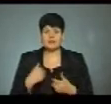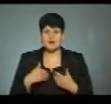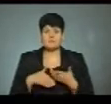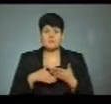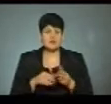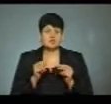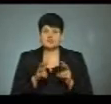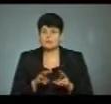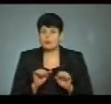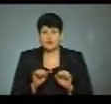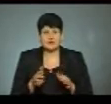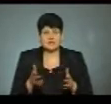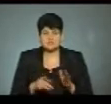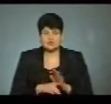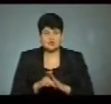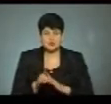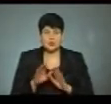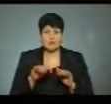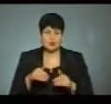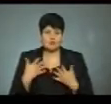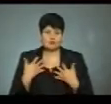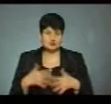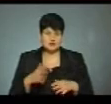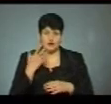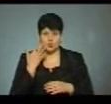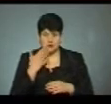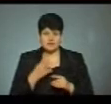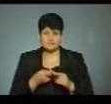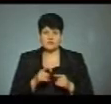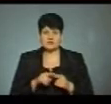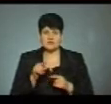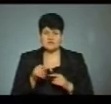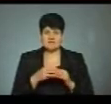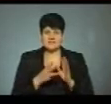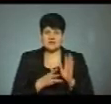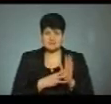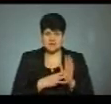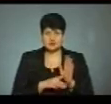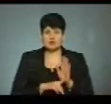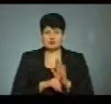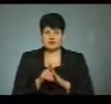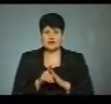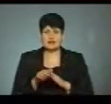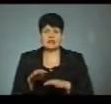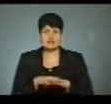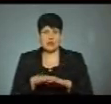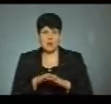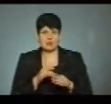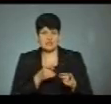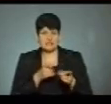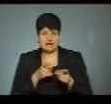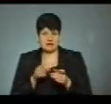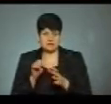могли спочатку. Потім, вже коли оце 18-го почали народ стріляти,